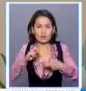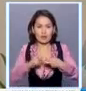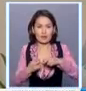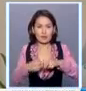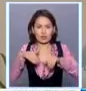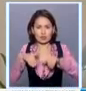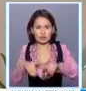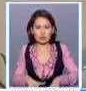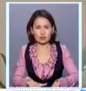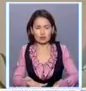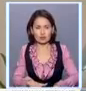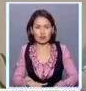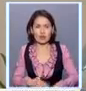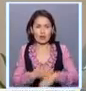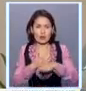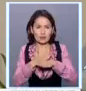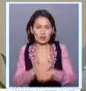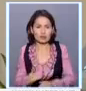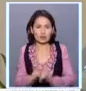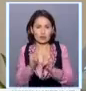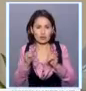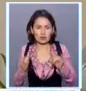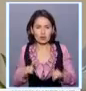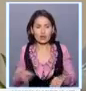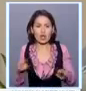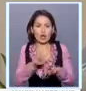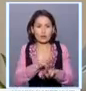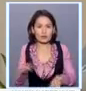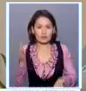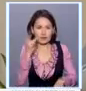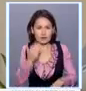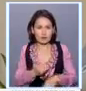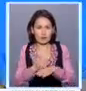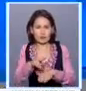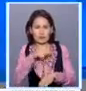осы насихат жүргізу. Және үкімет тарапына жеткізу мұқтаждықтарын берді.